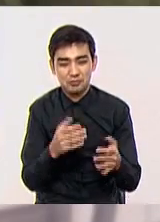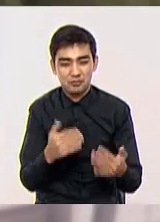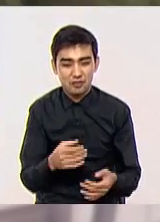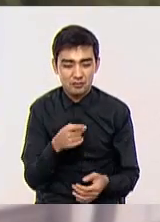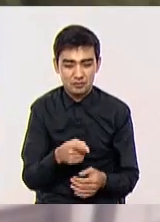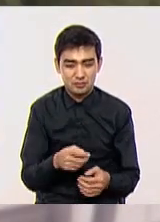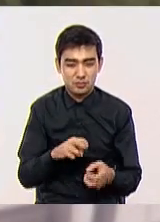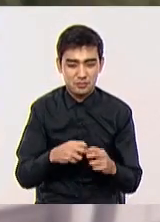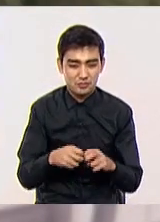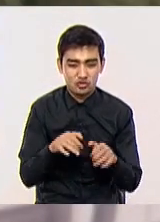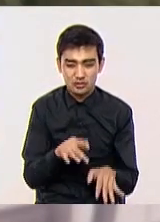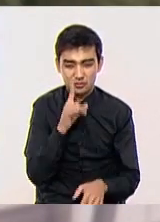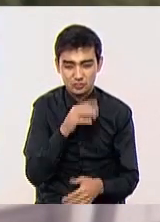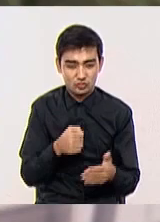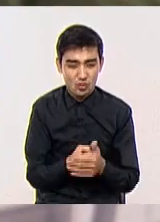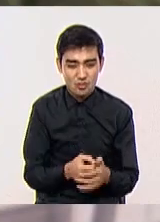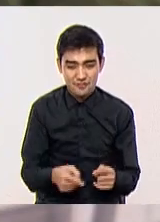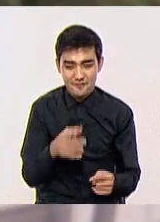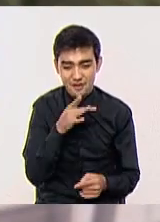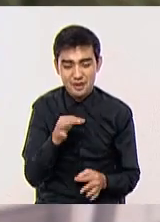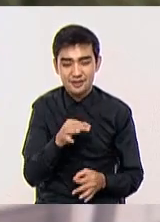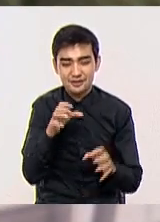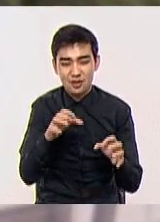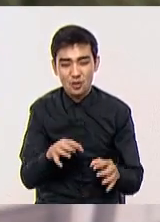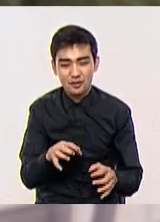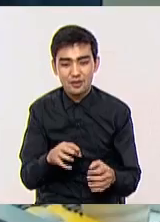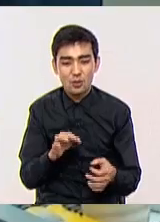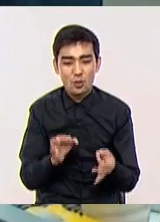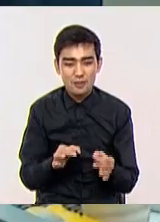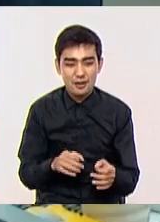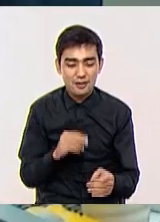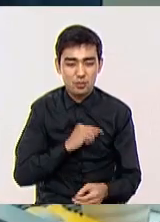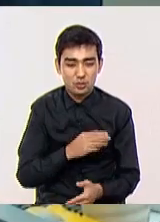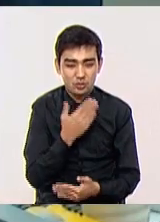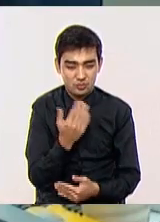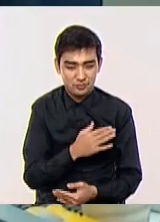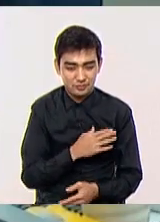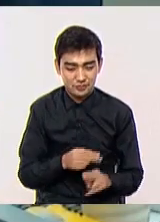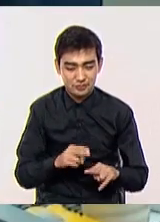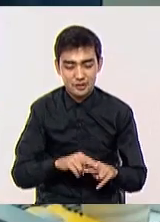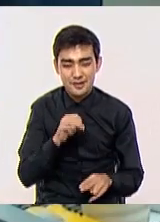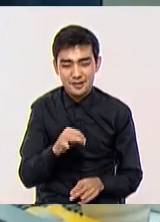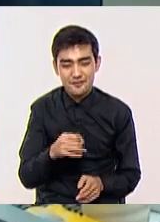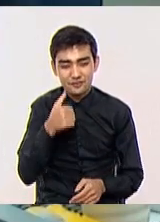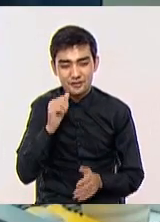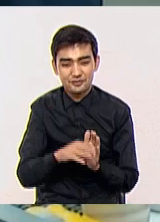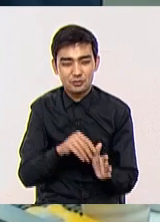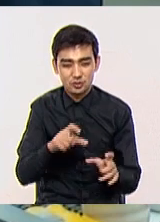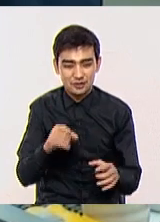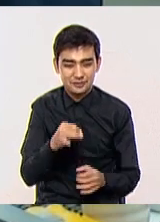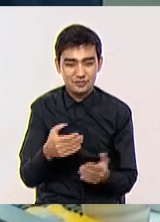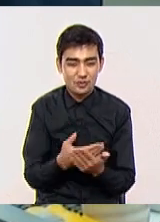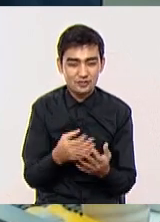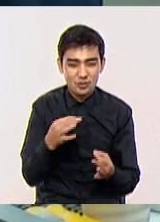нәрсені шешпейді. Себебі осы уақытқа дейін сол заң нормалары жұмыс істемеді. Айта кетейін, кеше мәжіліс депутаттары көрнек